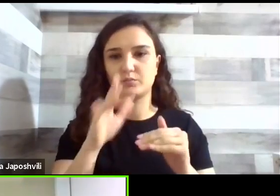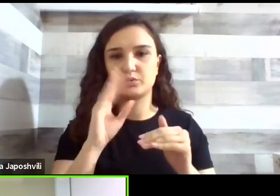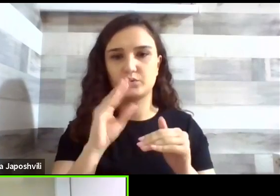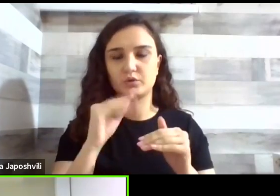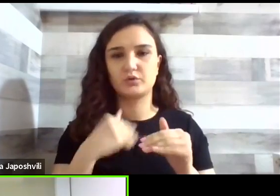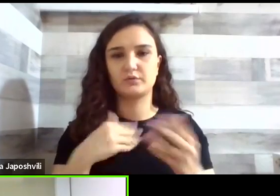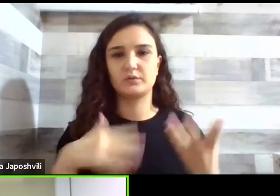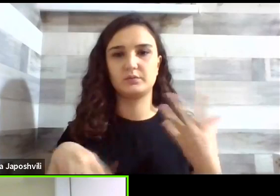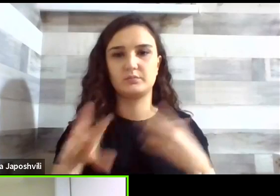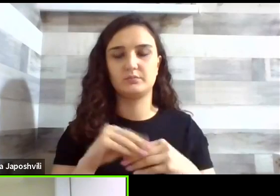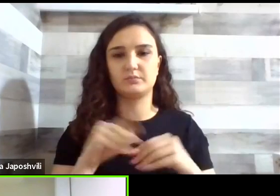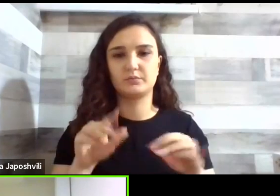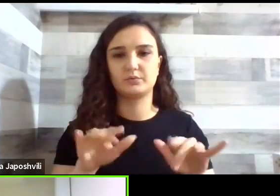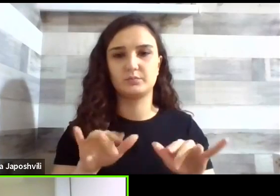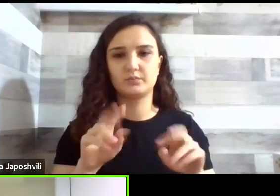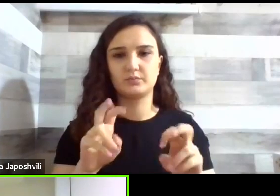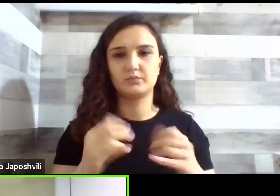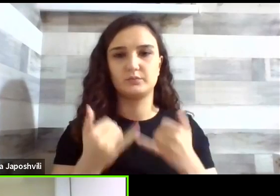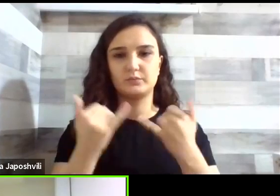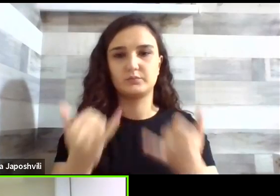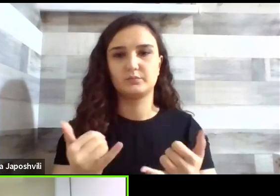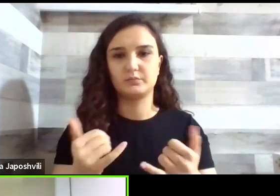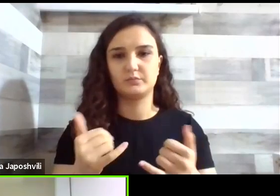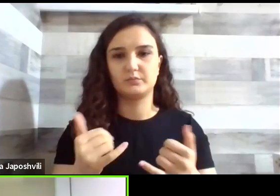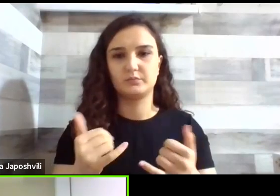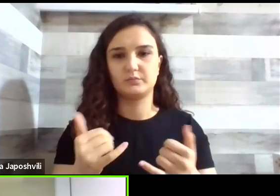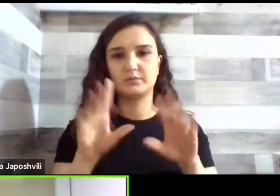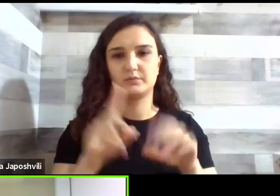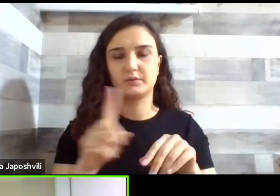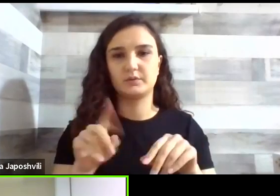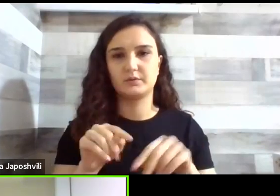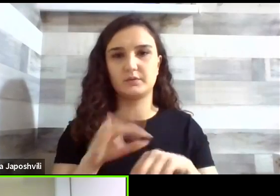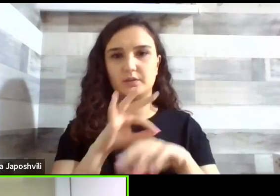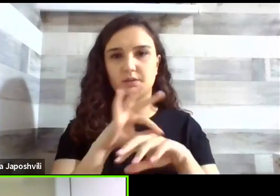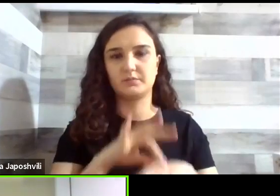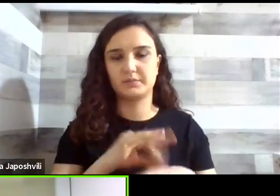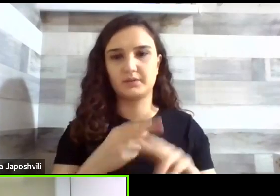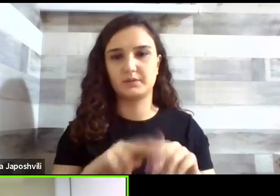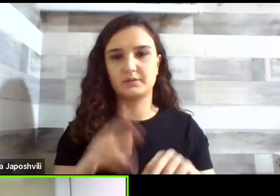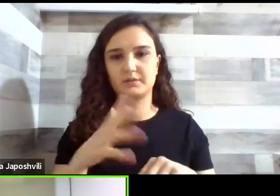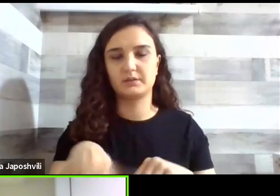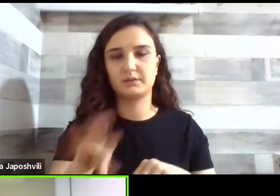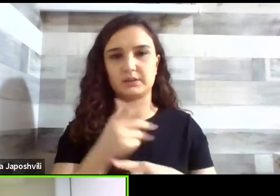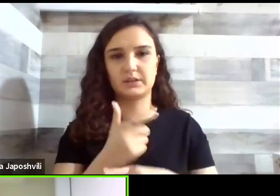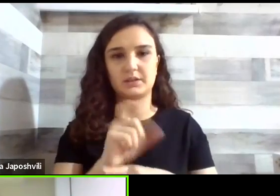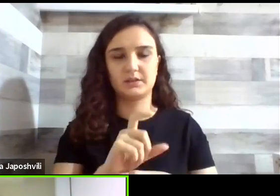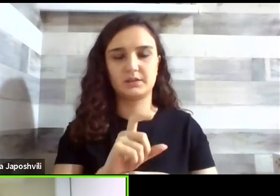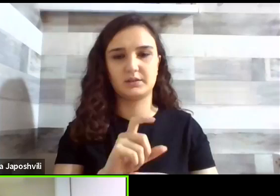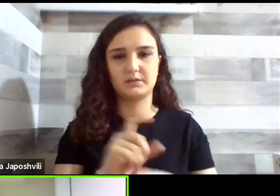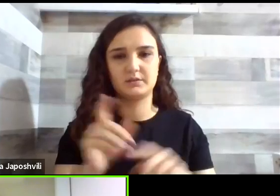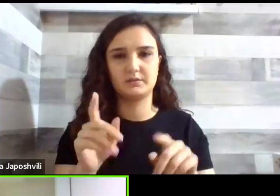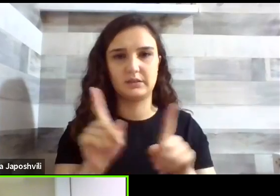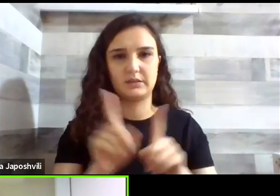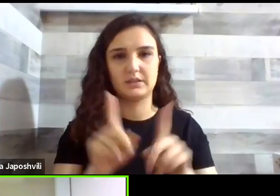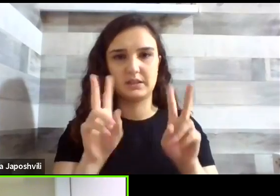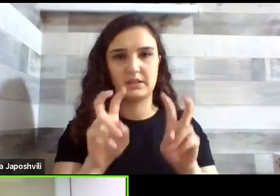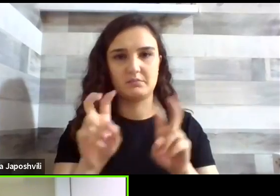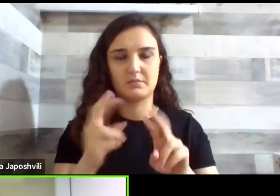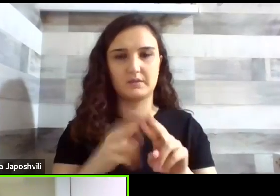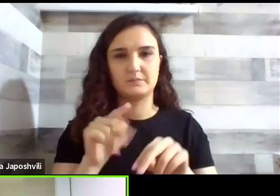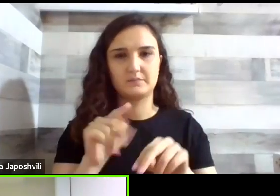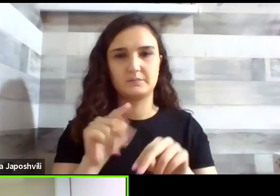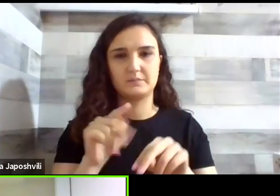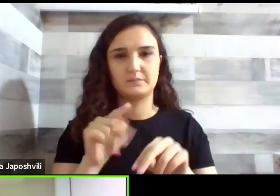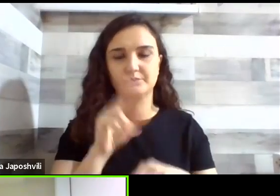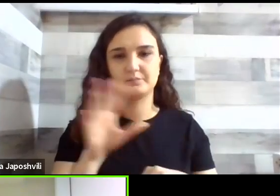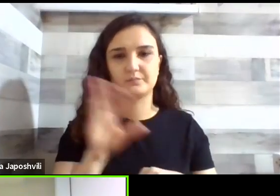ჩვენ აი კომპიუტერს ვუთმობთ, ვრთავ და რაღაცას ვატარებ. ეს ძალიან ისეთი თემაა, ხო? ამიტომ ამის